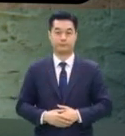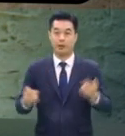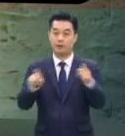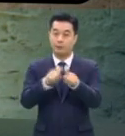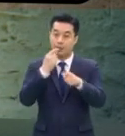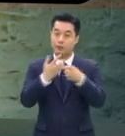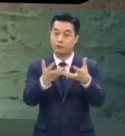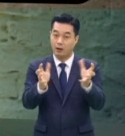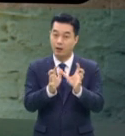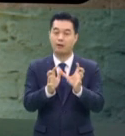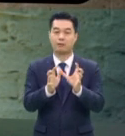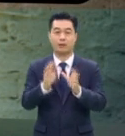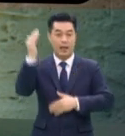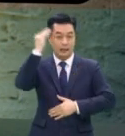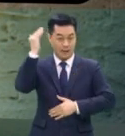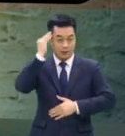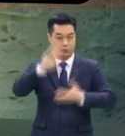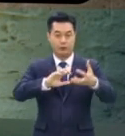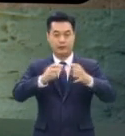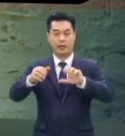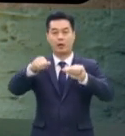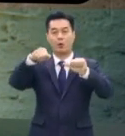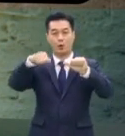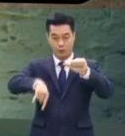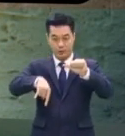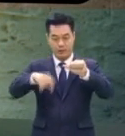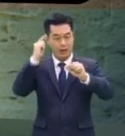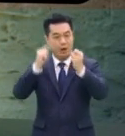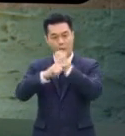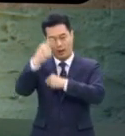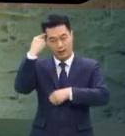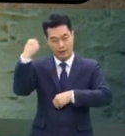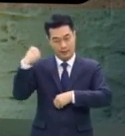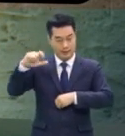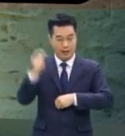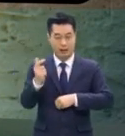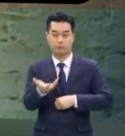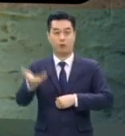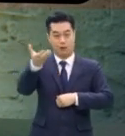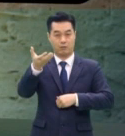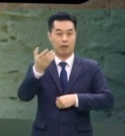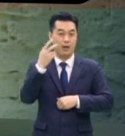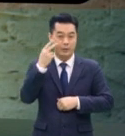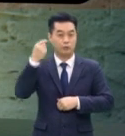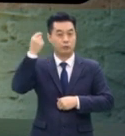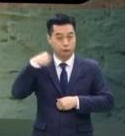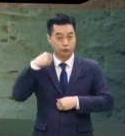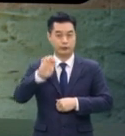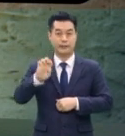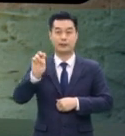더불어 민주당은 대한민국을 세계 5대 과학 강국으로 도약 시켜 미국 중국